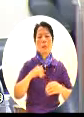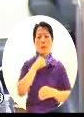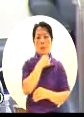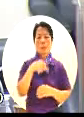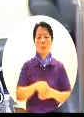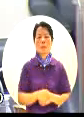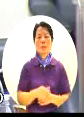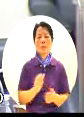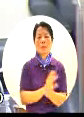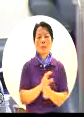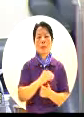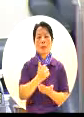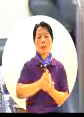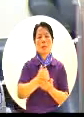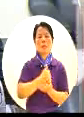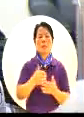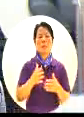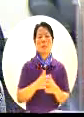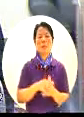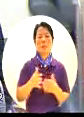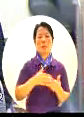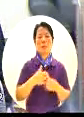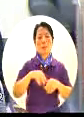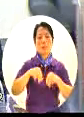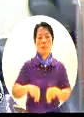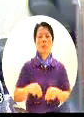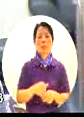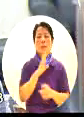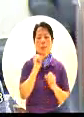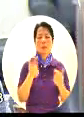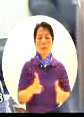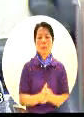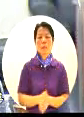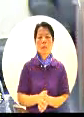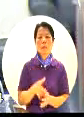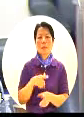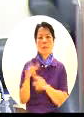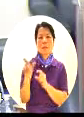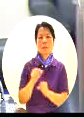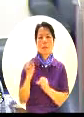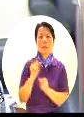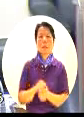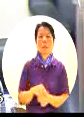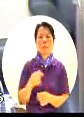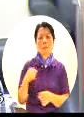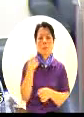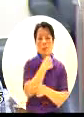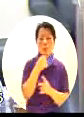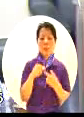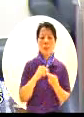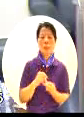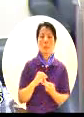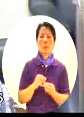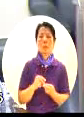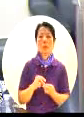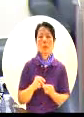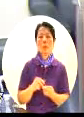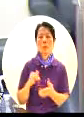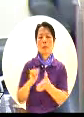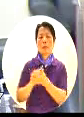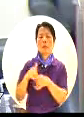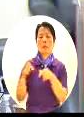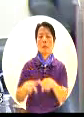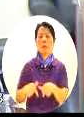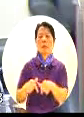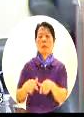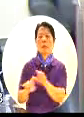服贸协定哈，试试就比照了哈，就比照台湾跟纽西兰的贸易